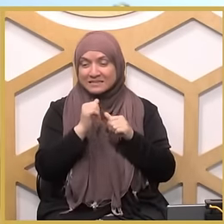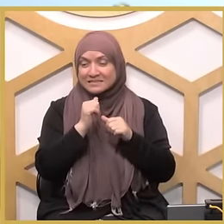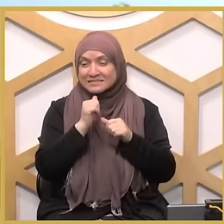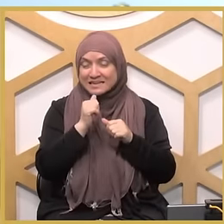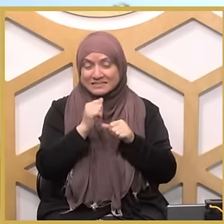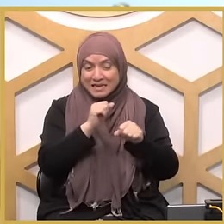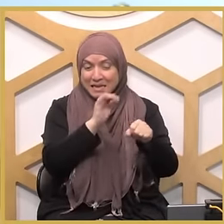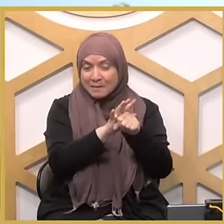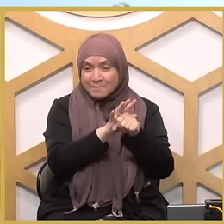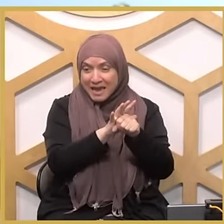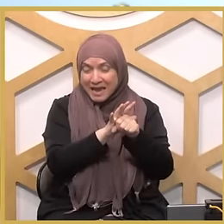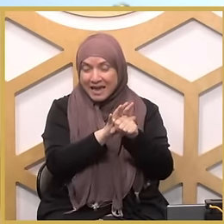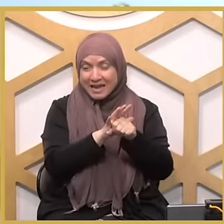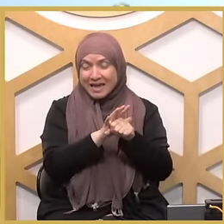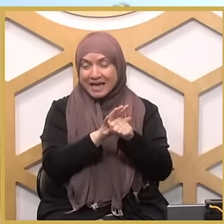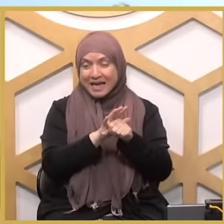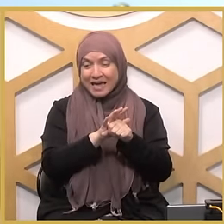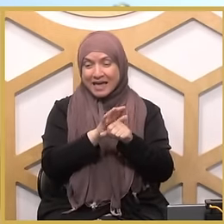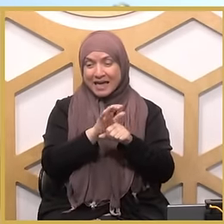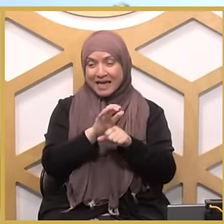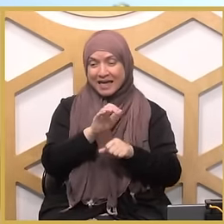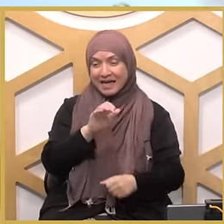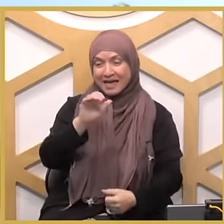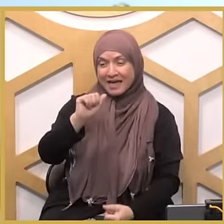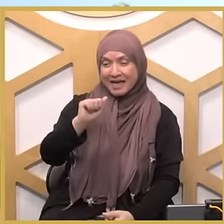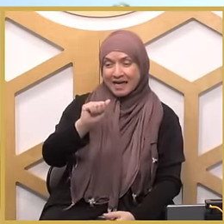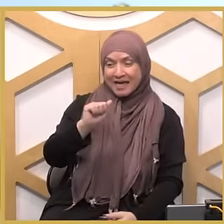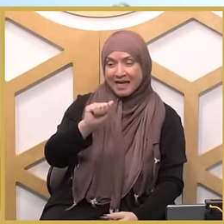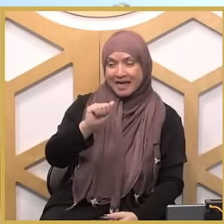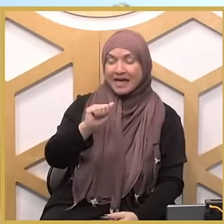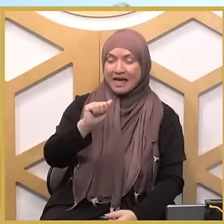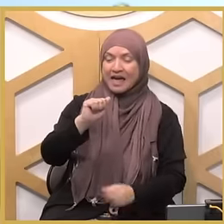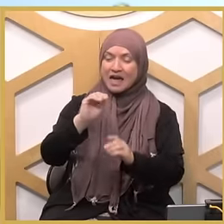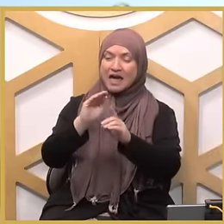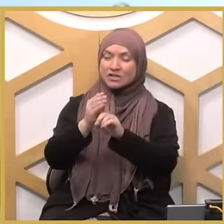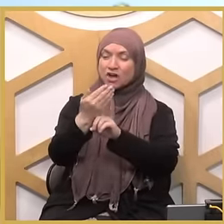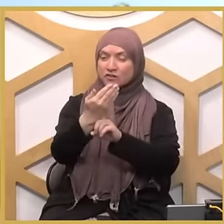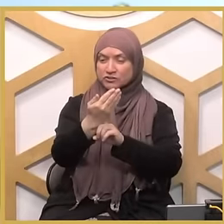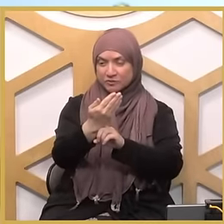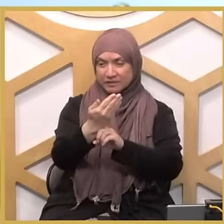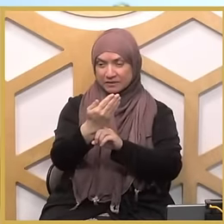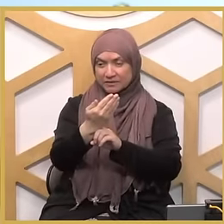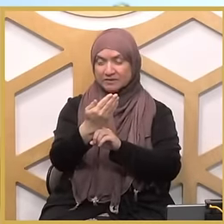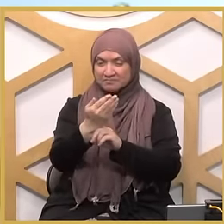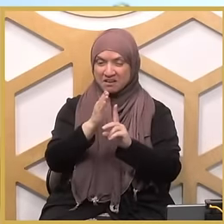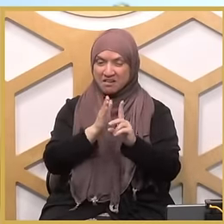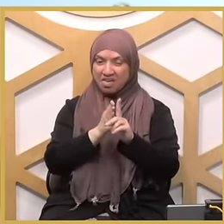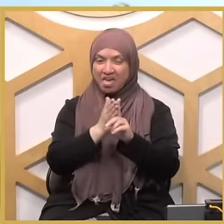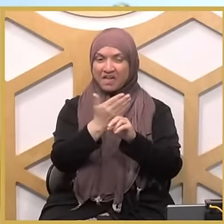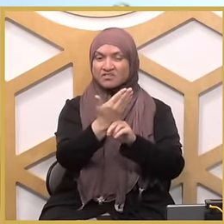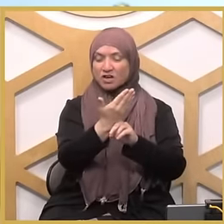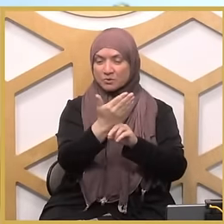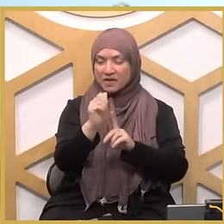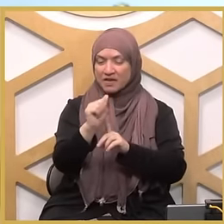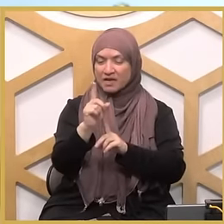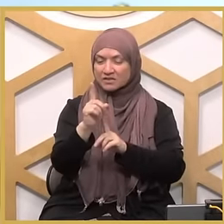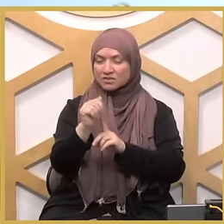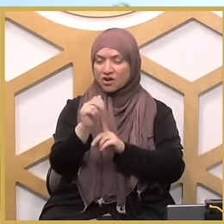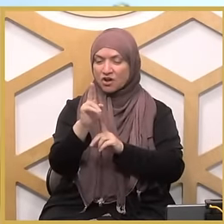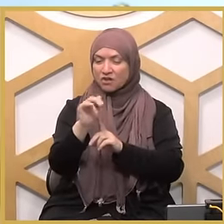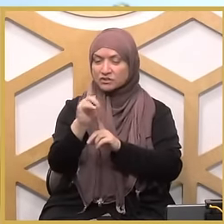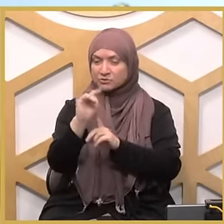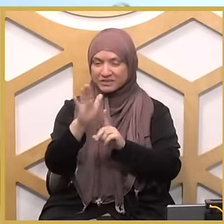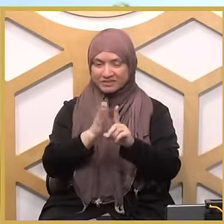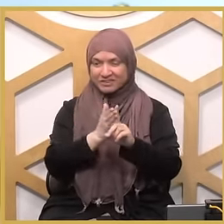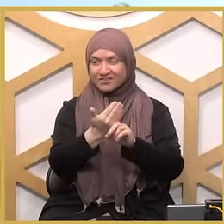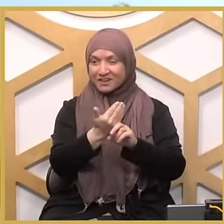he is stealing and he is a believer. And in one narration, ولا يقتل حين يقتل وهو مؤمن, and he doesn't kill while he's killing and he's a believer. What does